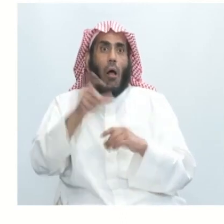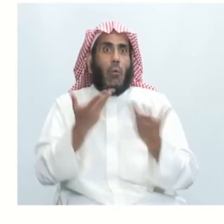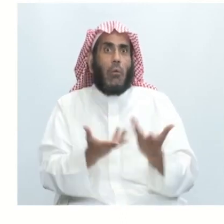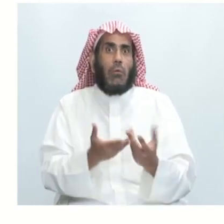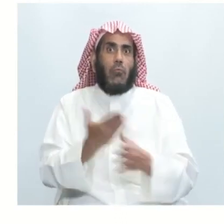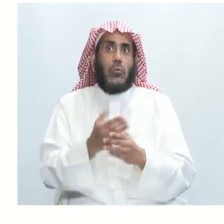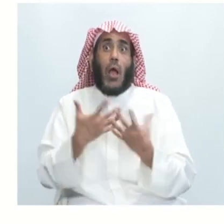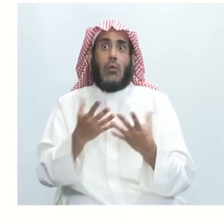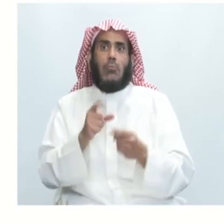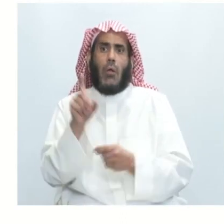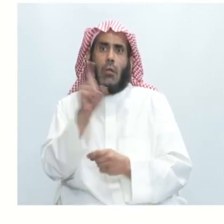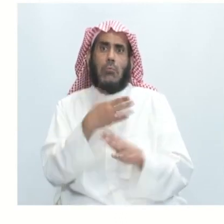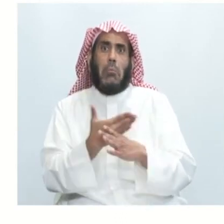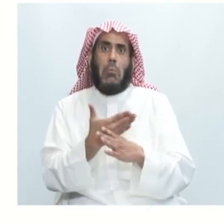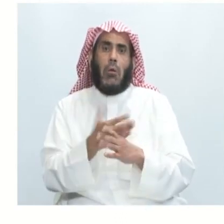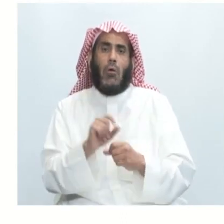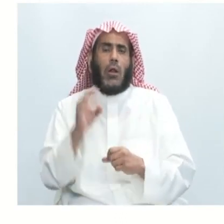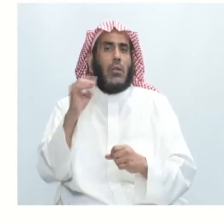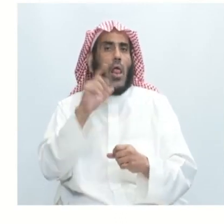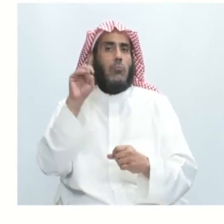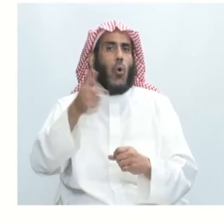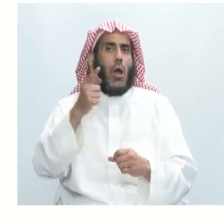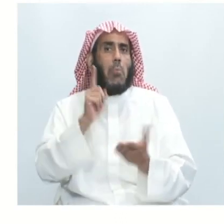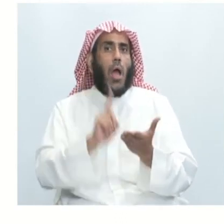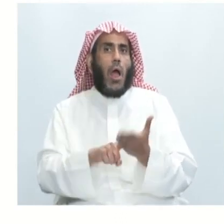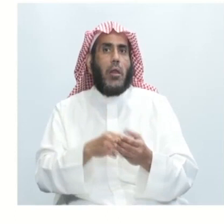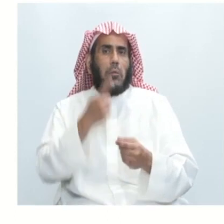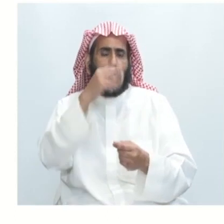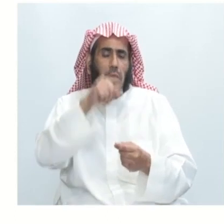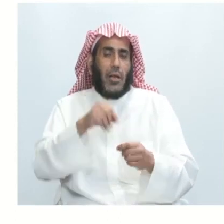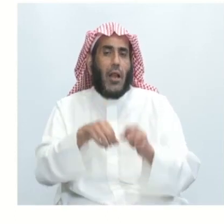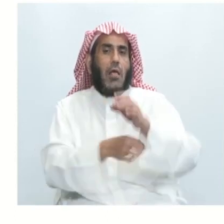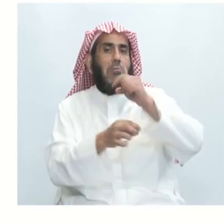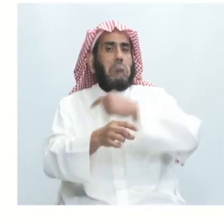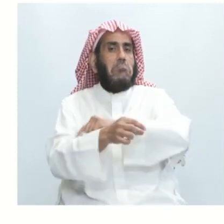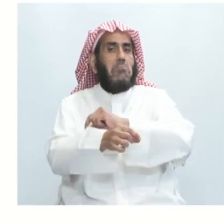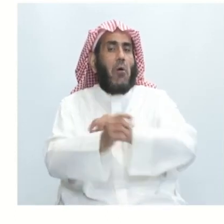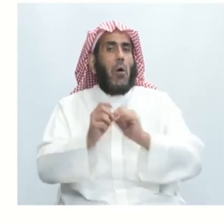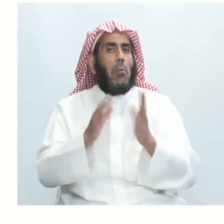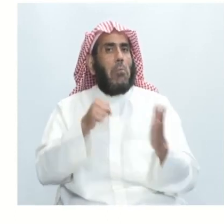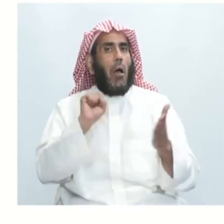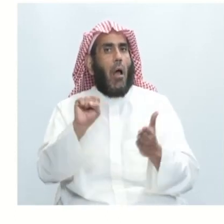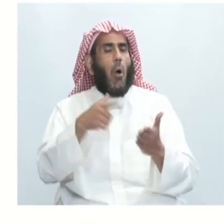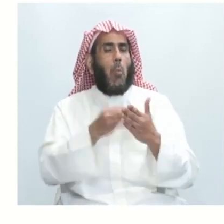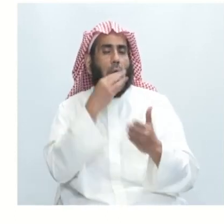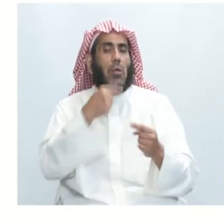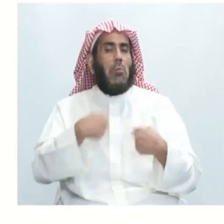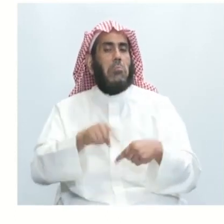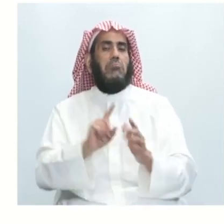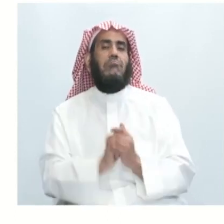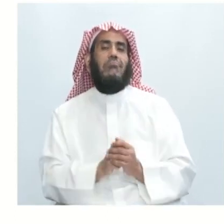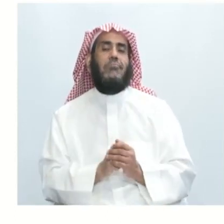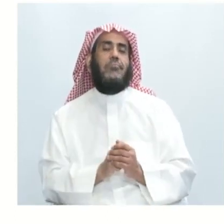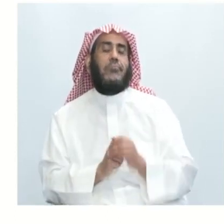في دهشه من هذا التصرف فرد عليهم بان التقدير كان لرداءه لذا فهو احق بالطعام منه